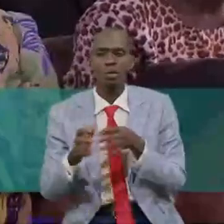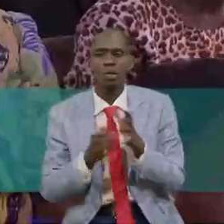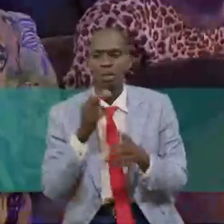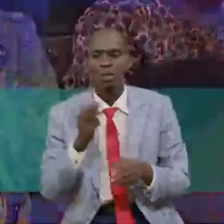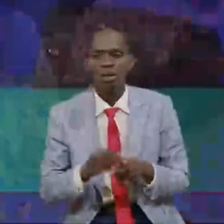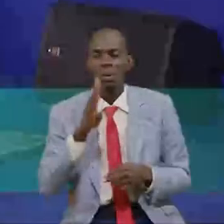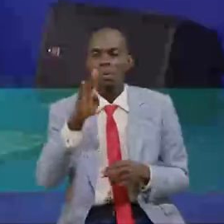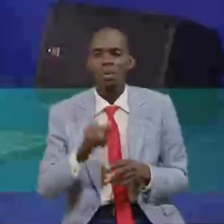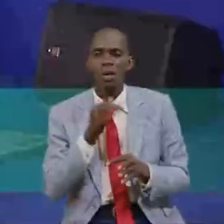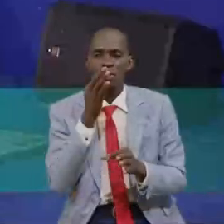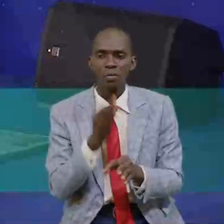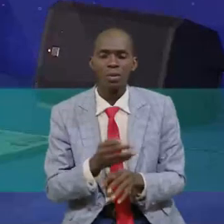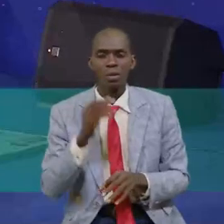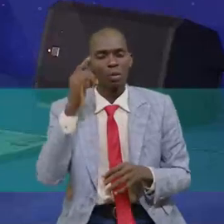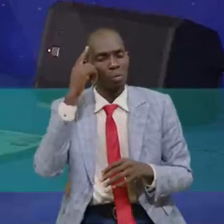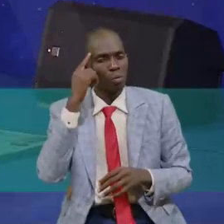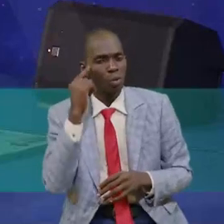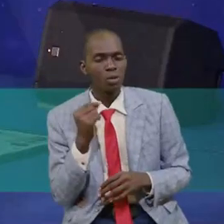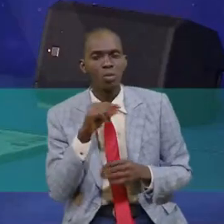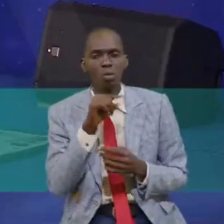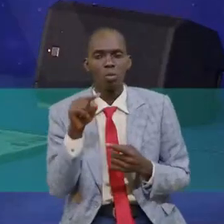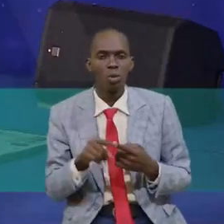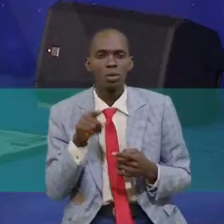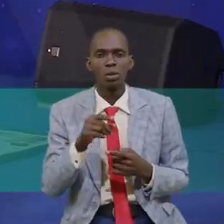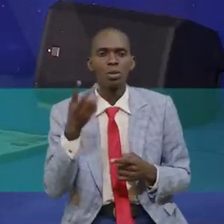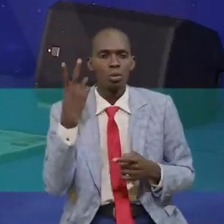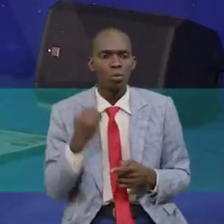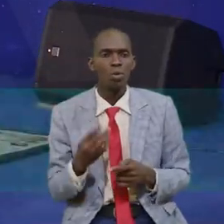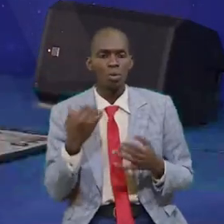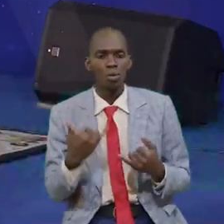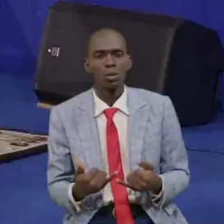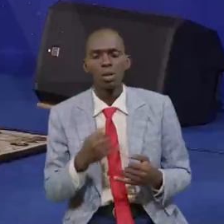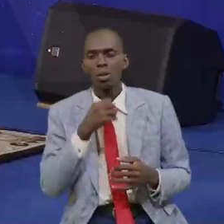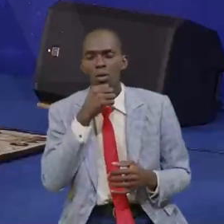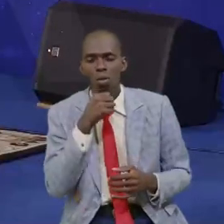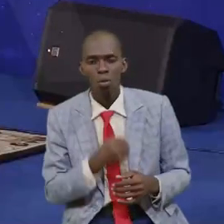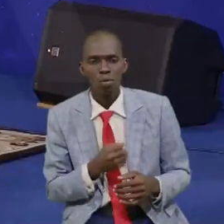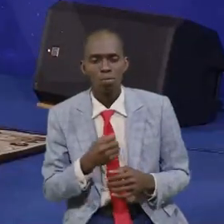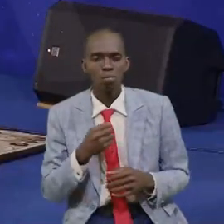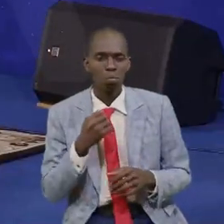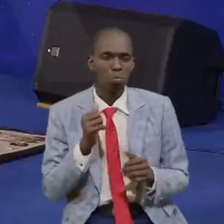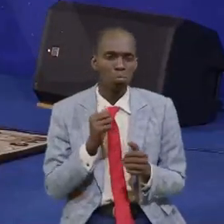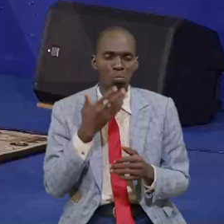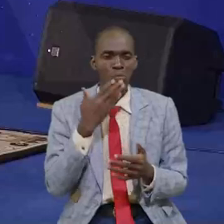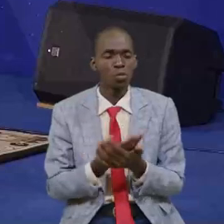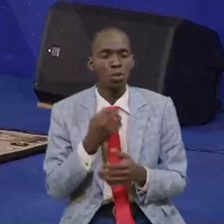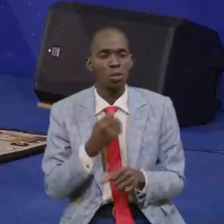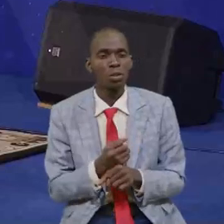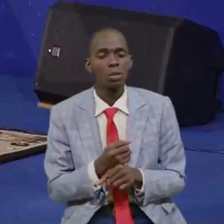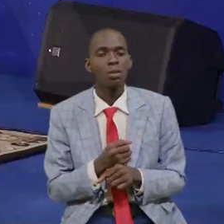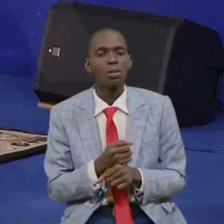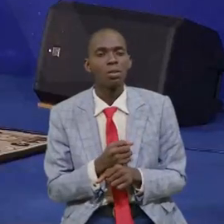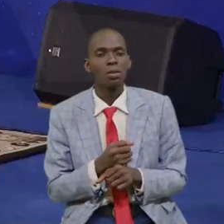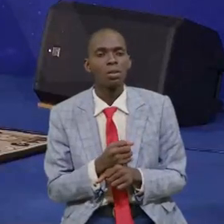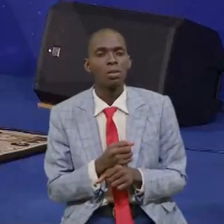la foi. Par la foi, Moïse. C'est par la foi que Moïse, devenu grand, refusa d'être appelé fils de la